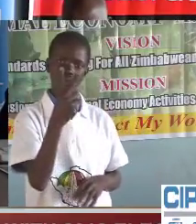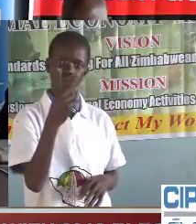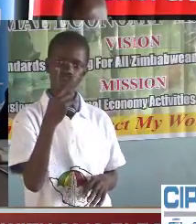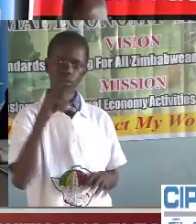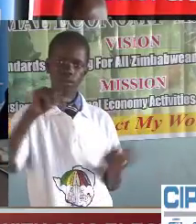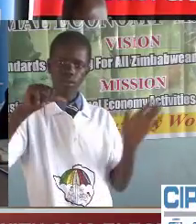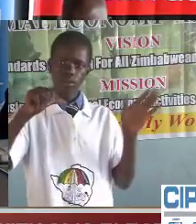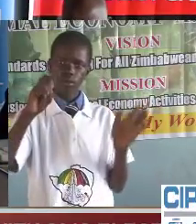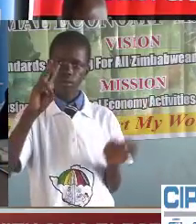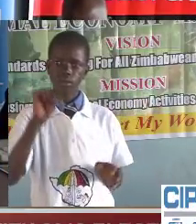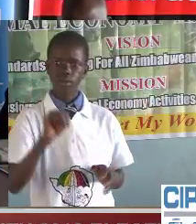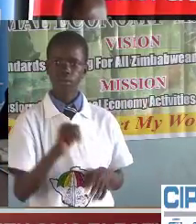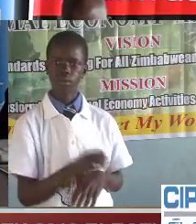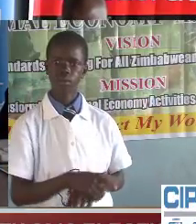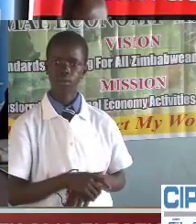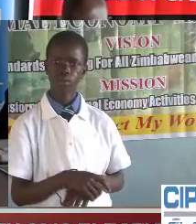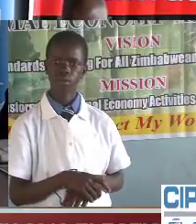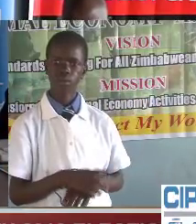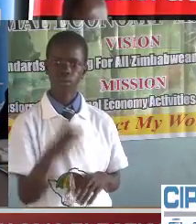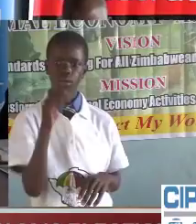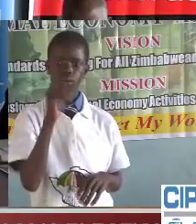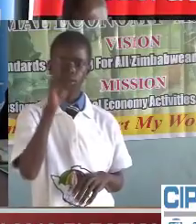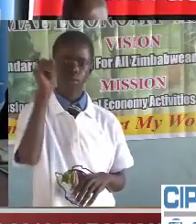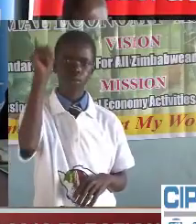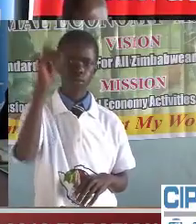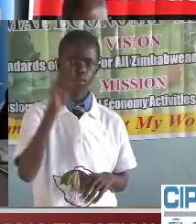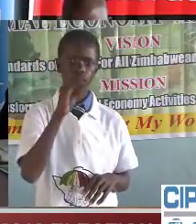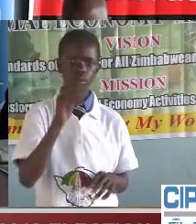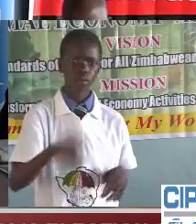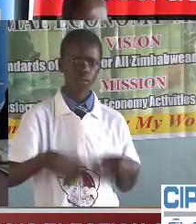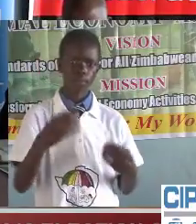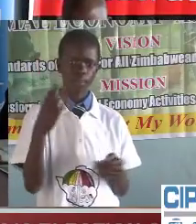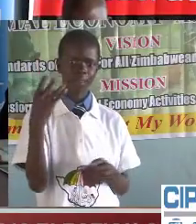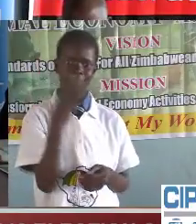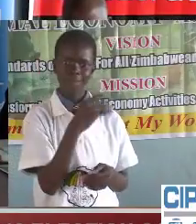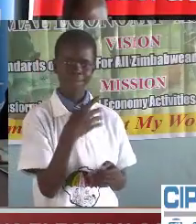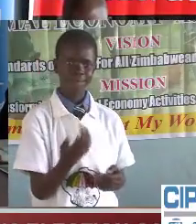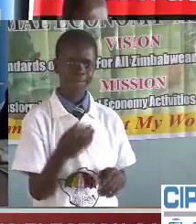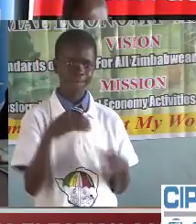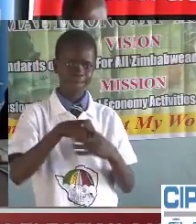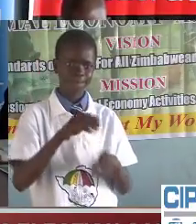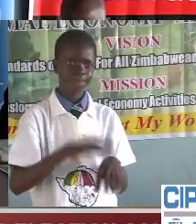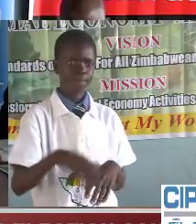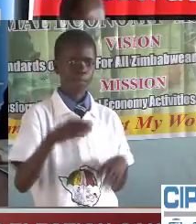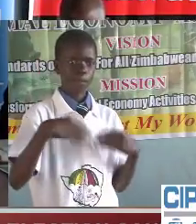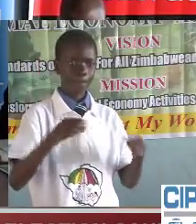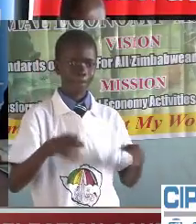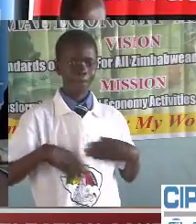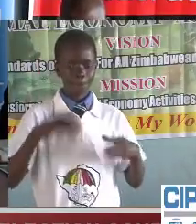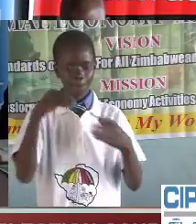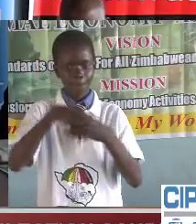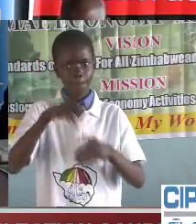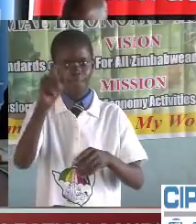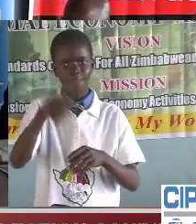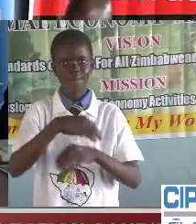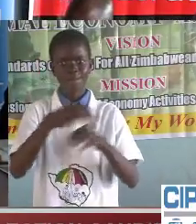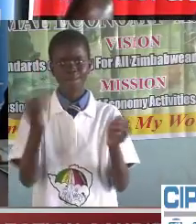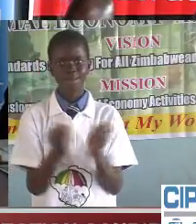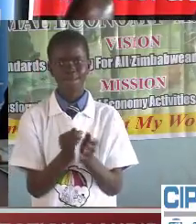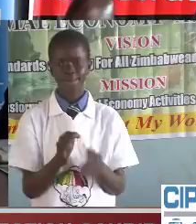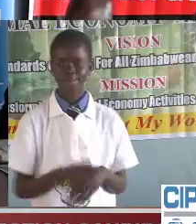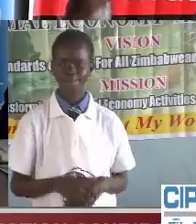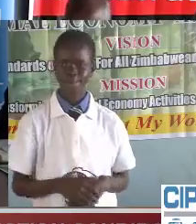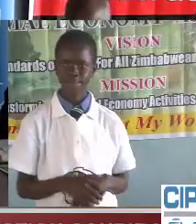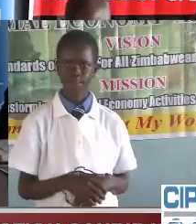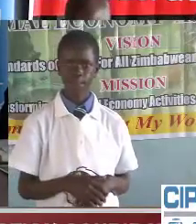kuti sekanzo ive nemutemo wekuti mavakirwawo ma-market stores ekuti hamuchatuti bhero